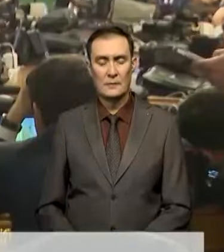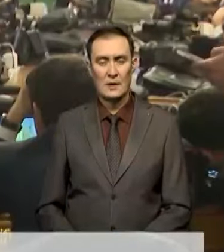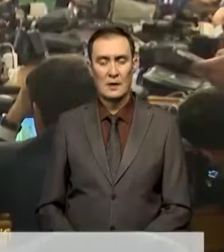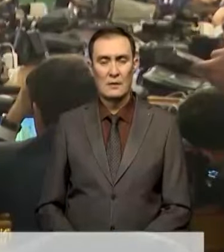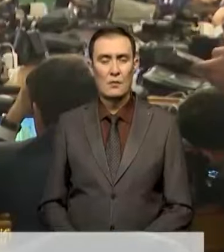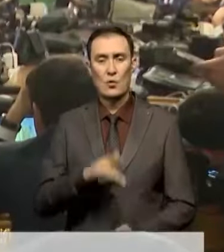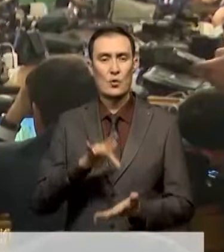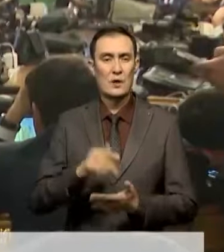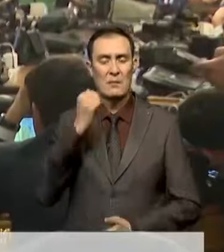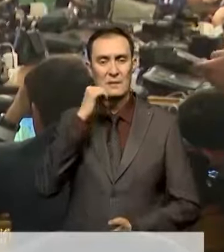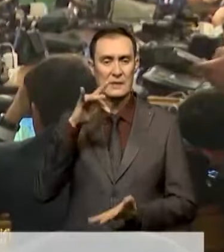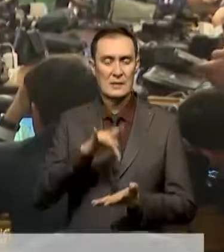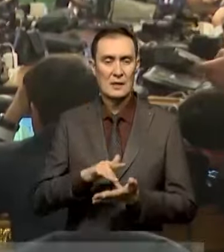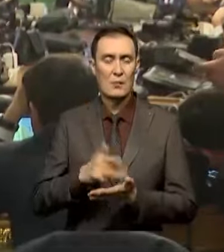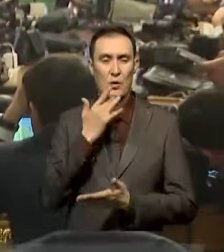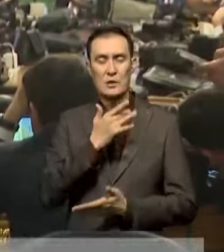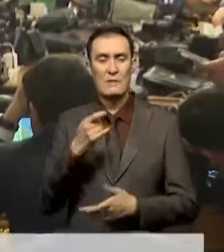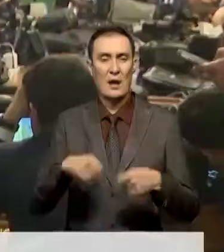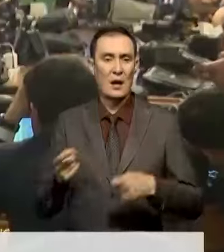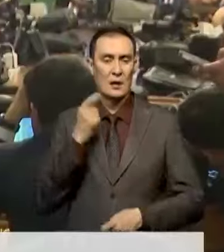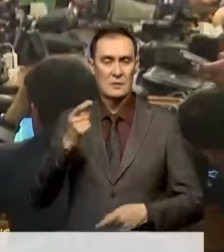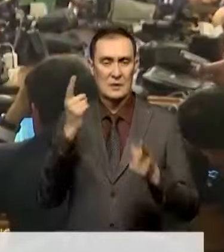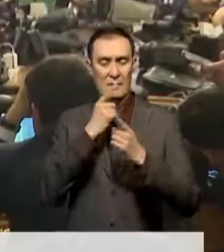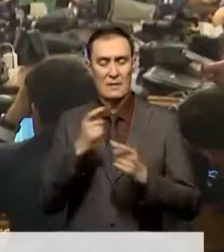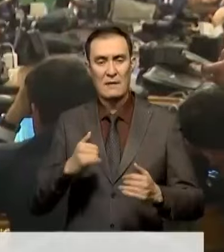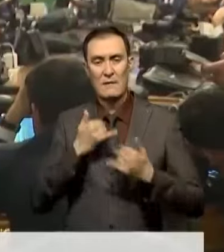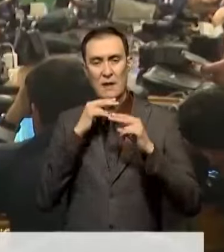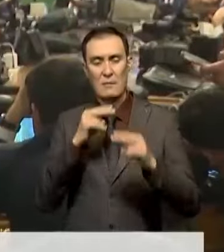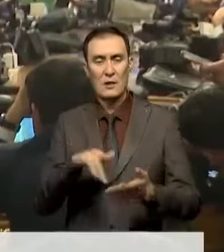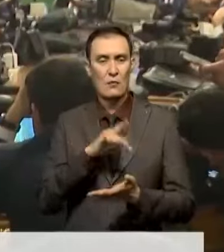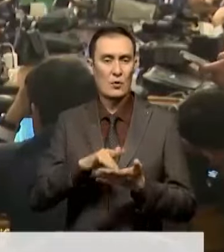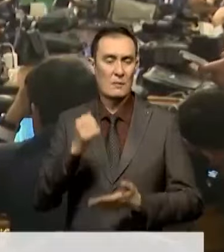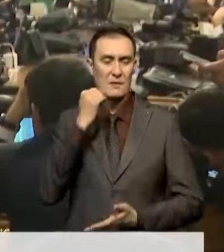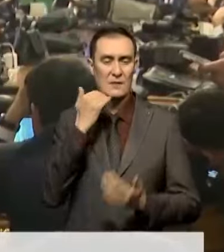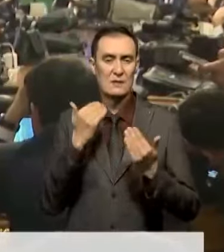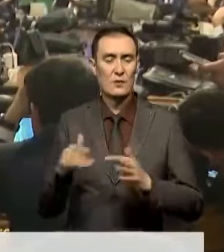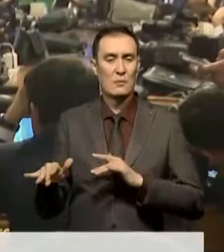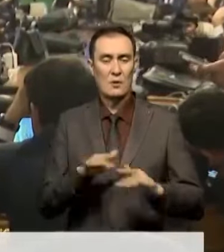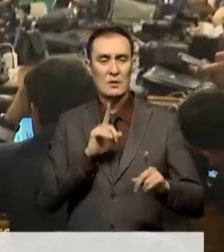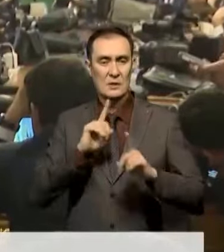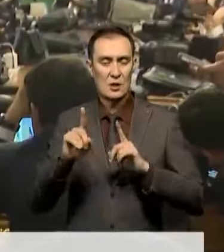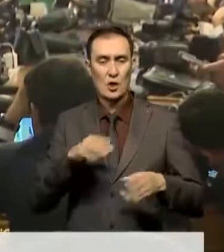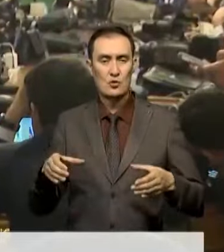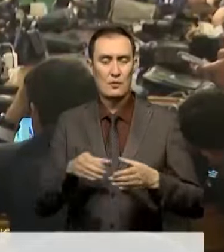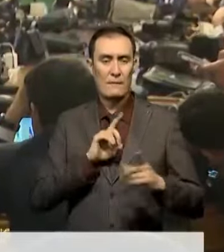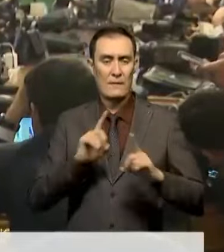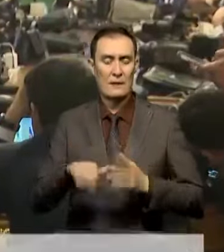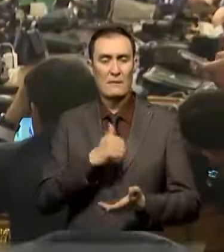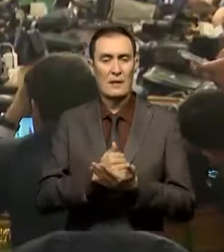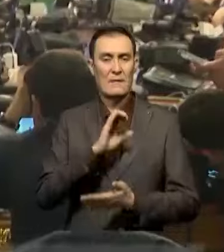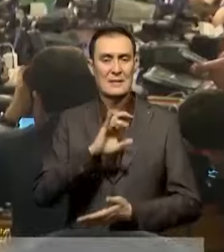Кремль сегодня стал эпицентром политических и экономических заявлений. Все внимание к Москве. Сегодня здесь проходит заседание Совета глав